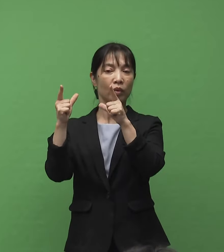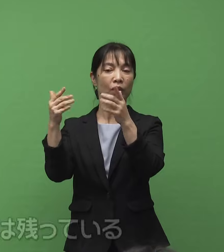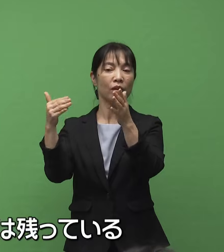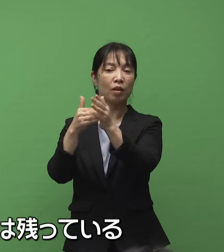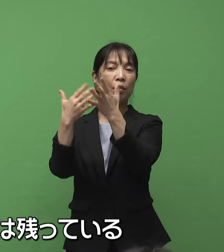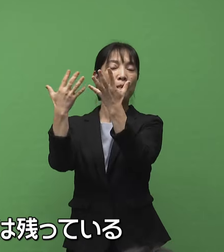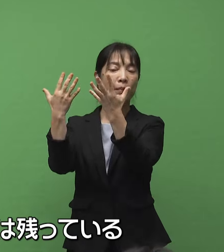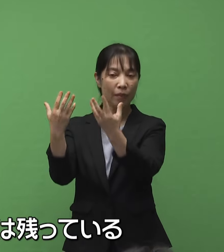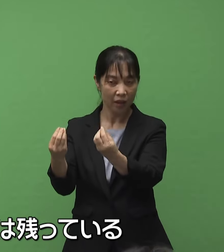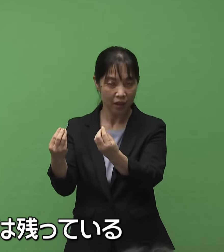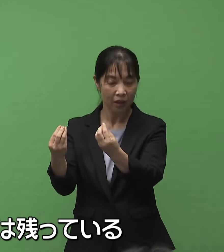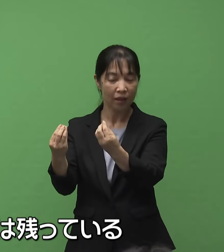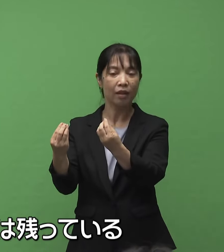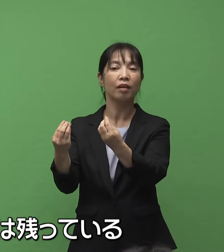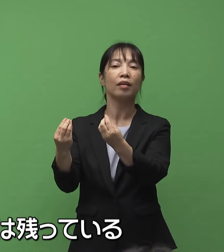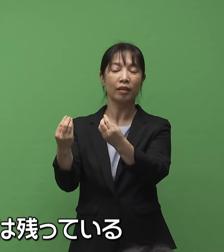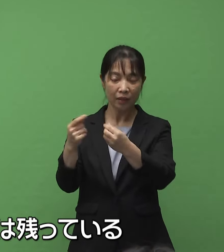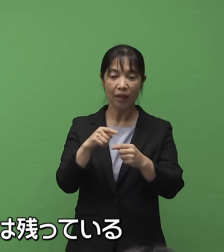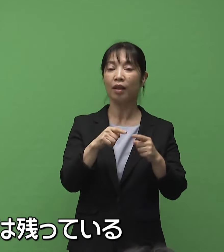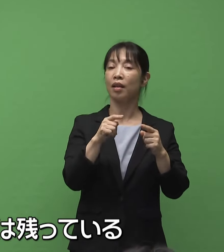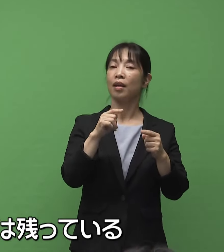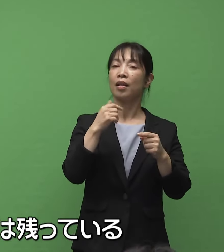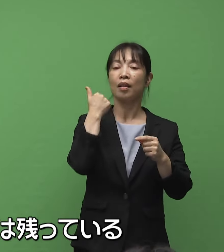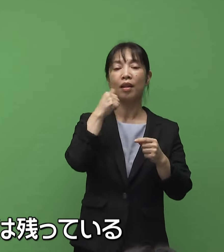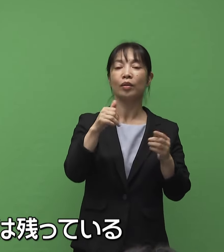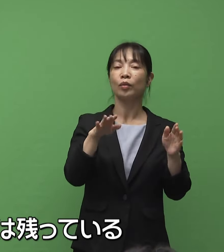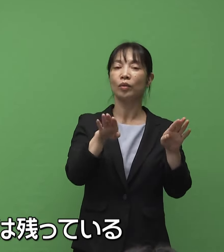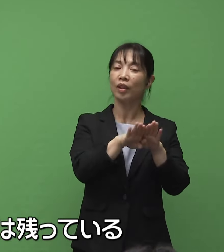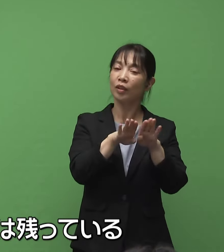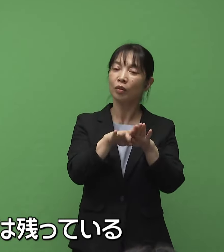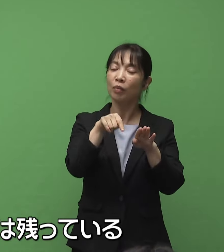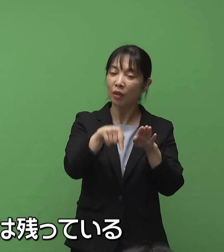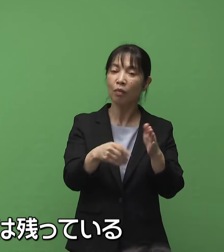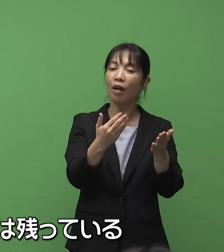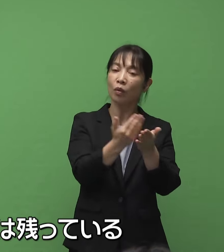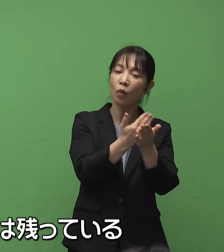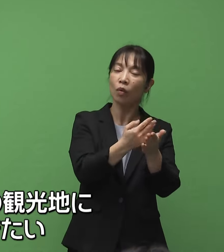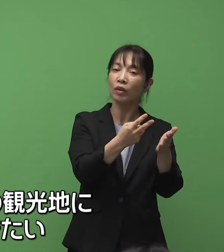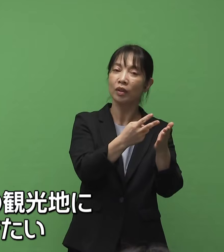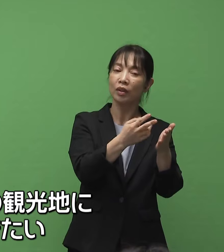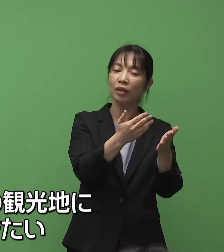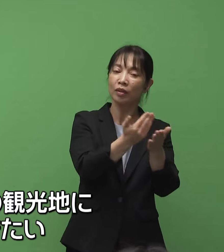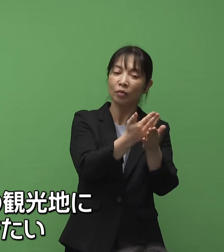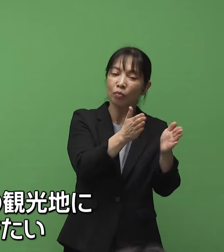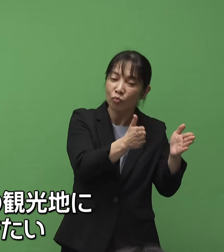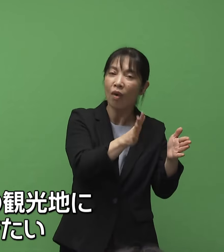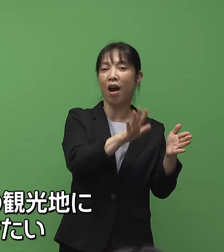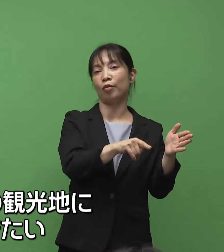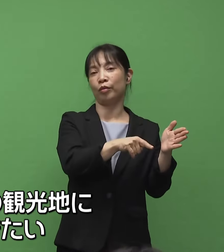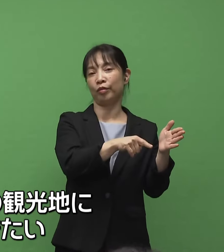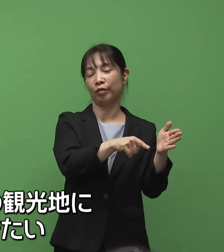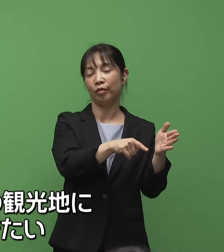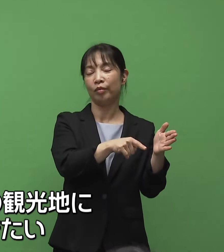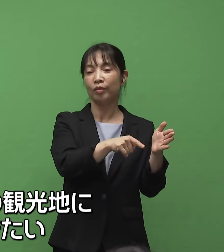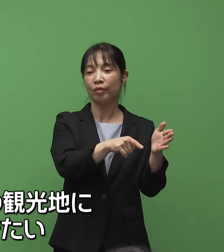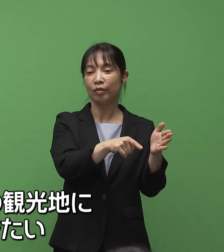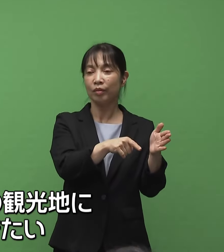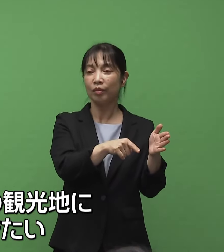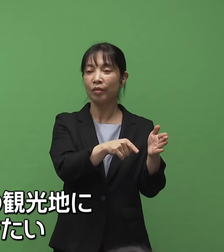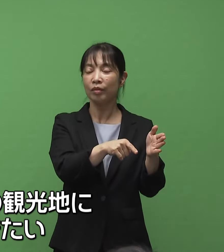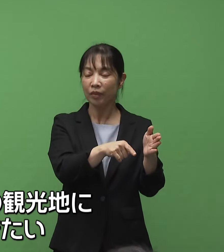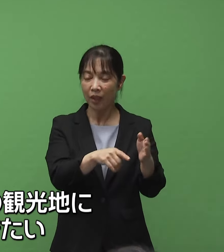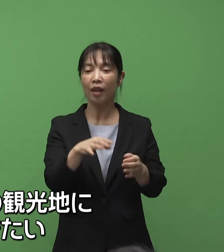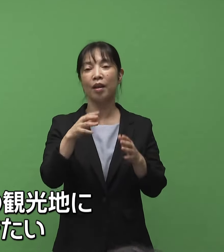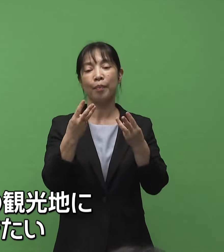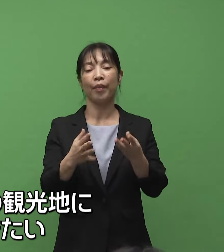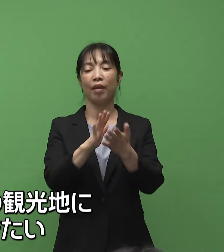まだ夏休み期間残っておりますのでですね、ぜひ、三重県